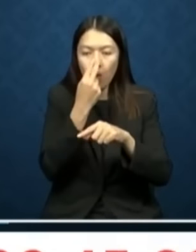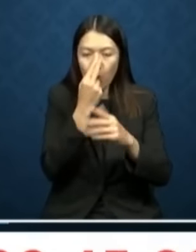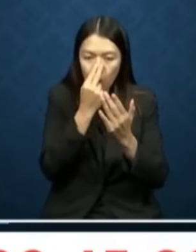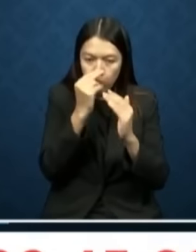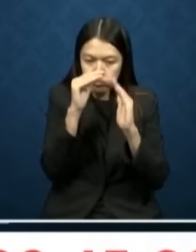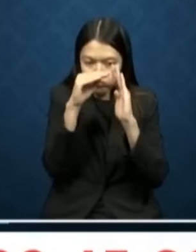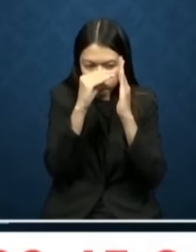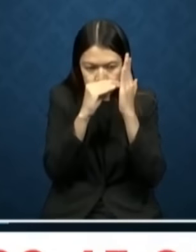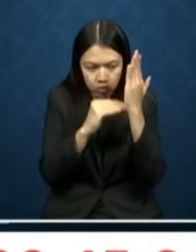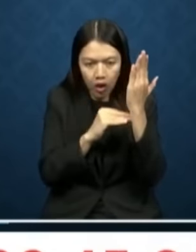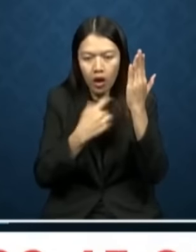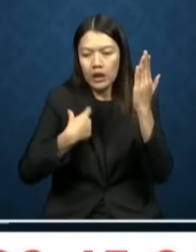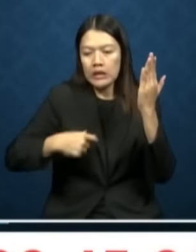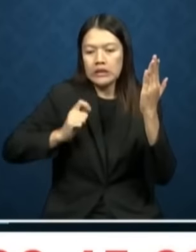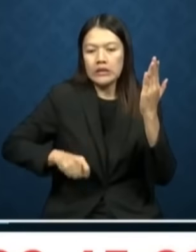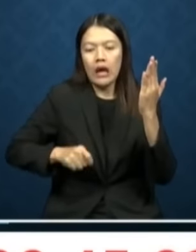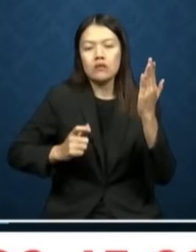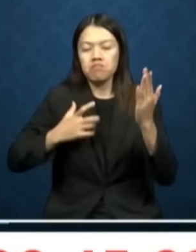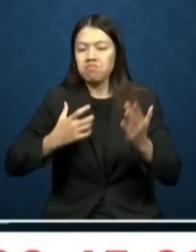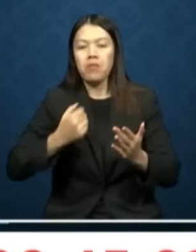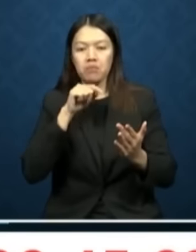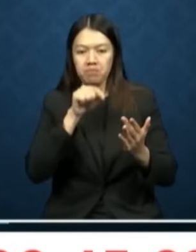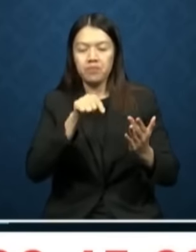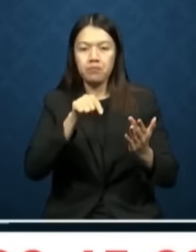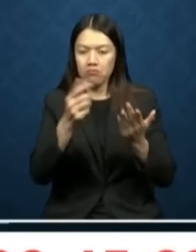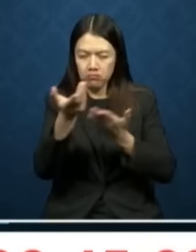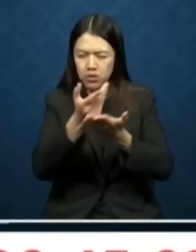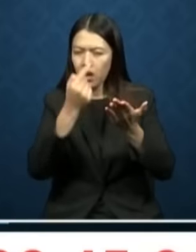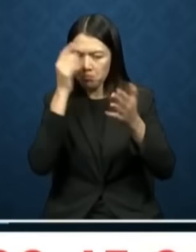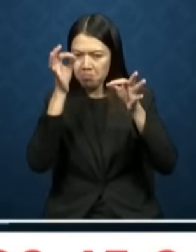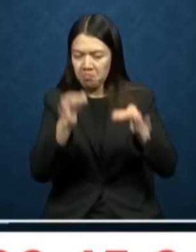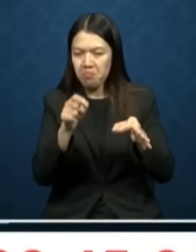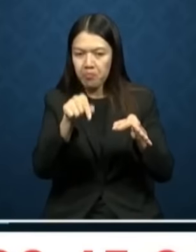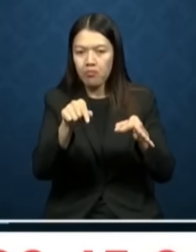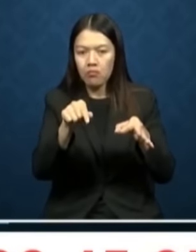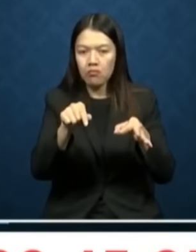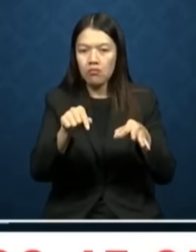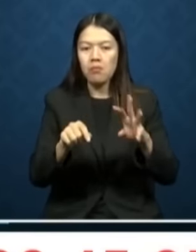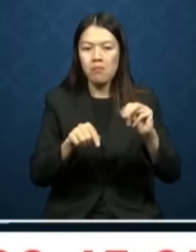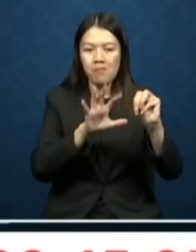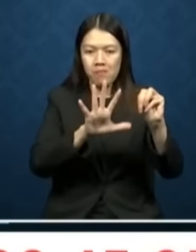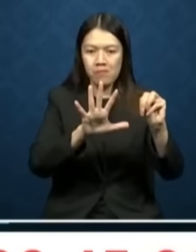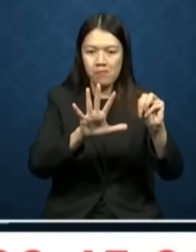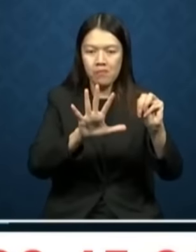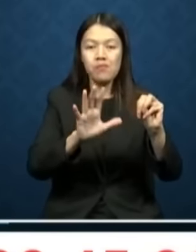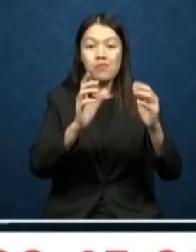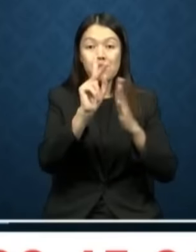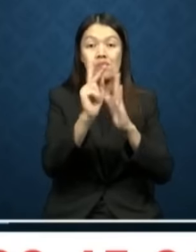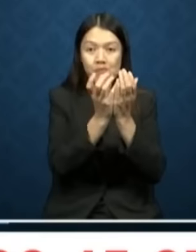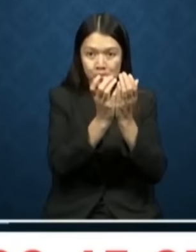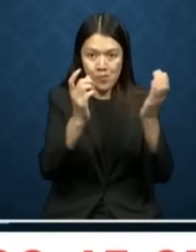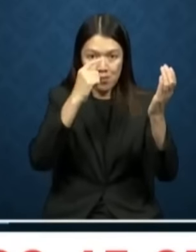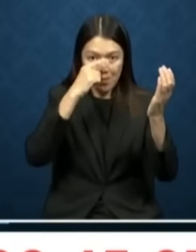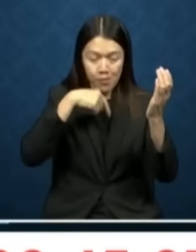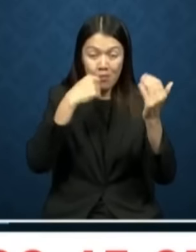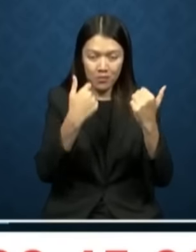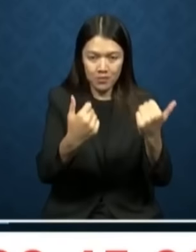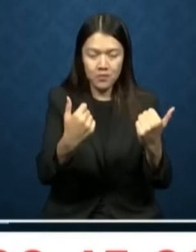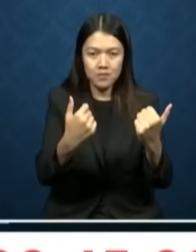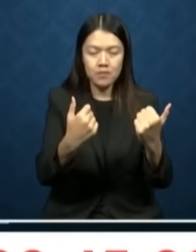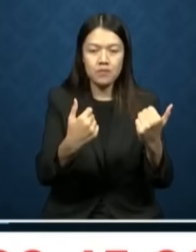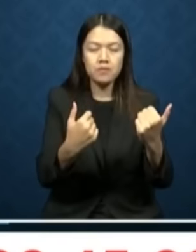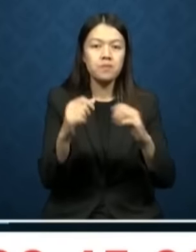ให้อยู่ในเขตอำนาจศาลเป็นคดีที่ศาลมีอำนาจพิจารณาวินิจฉัยคดีมาตรา5ของรัฐธรรมนูญแห่งราชอาณาจักรไทยปัจจุบันนะครับ